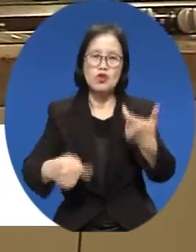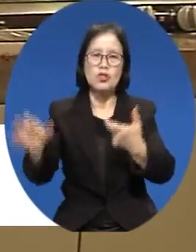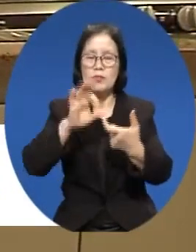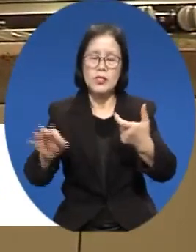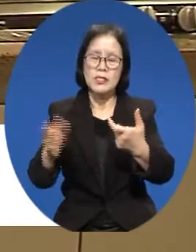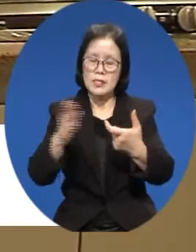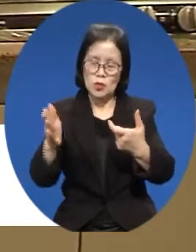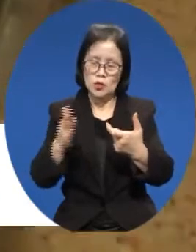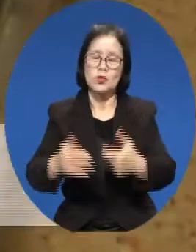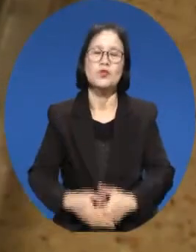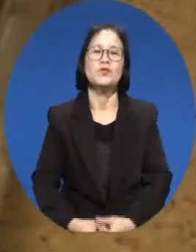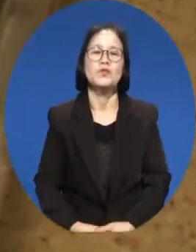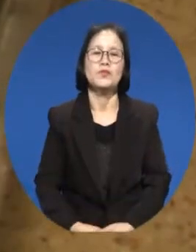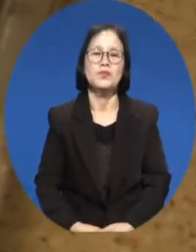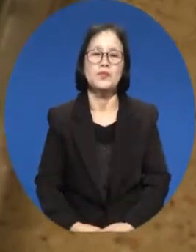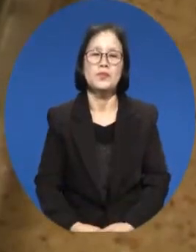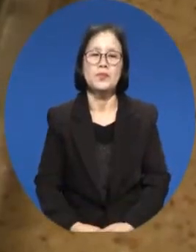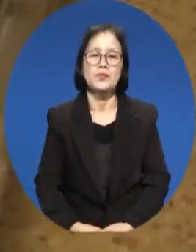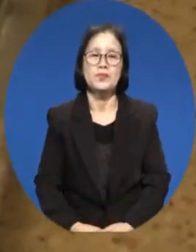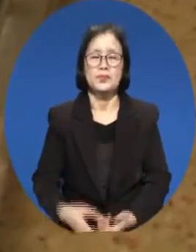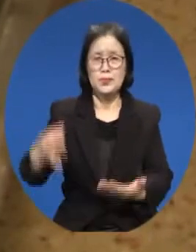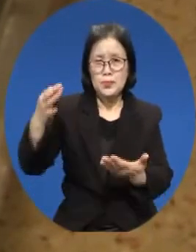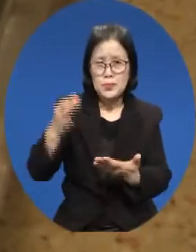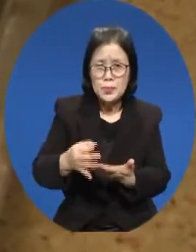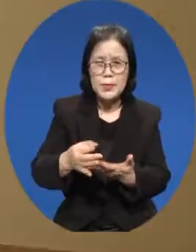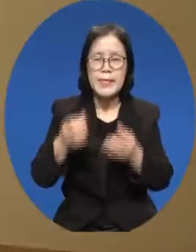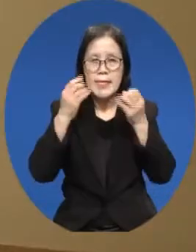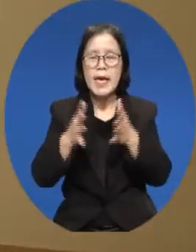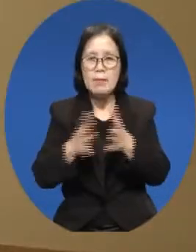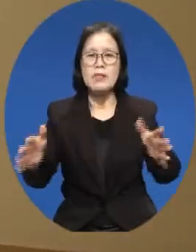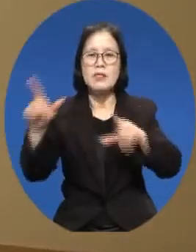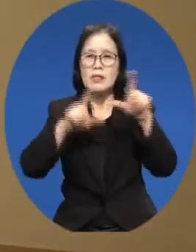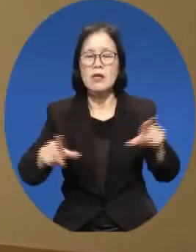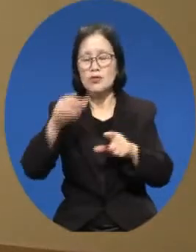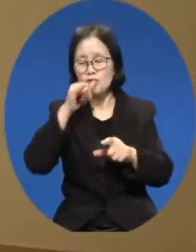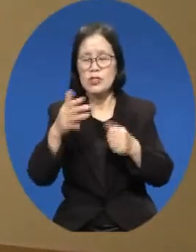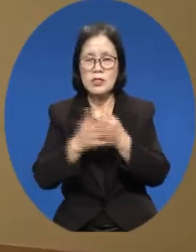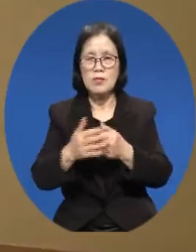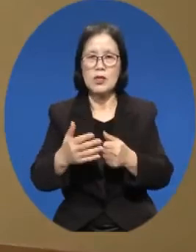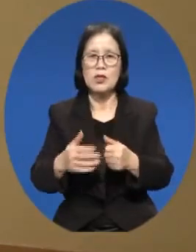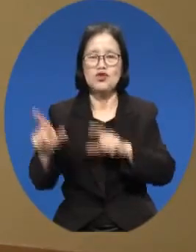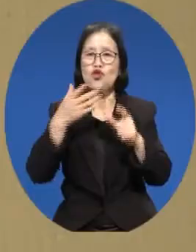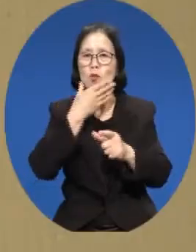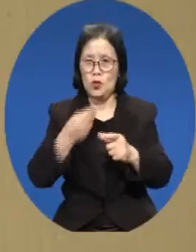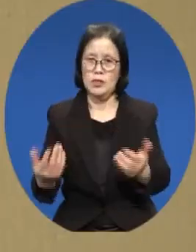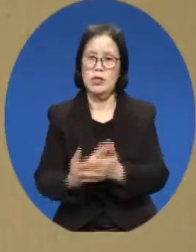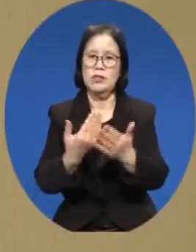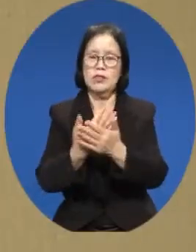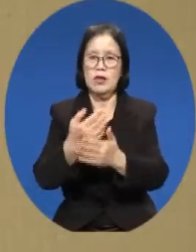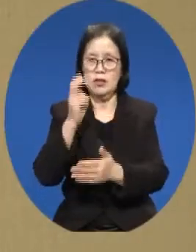수준으로 책정할 계획입니다 저렴한 가격으로 새 아파트에 살 수 있어 주거 복지 가 크게 향상될 것으로